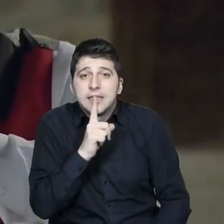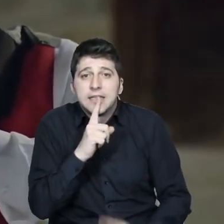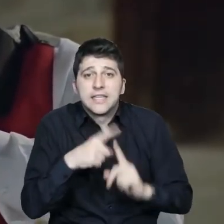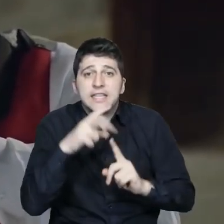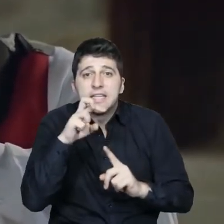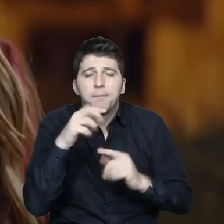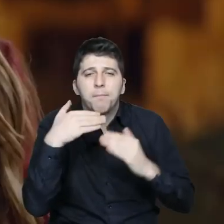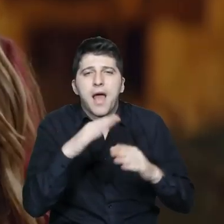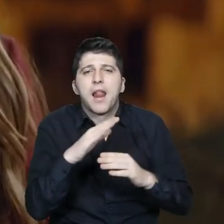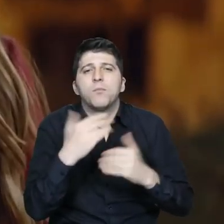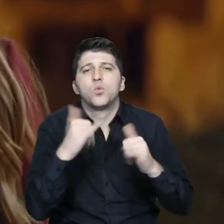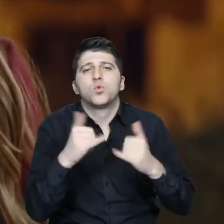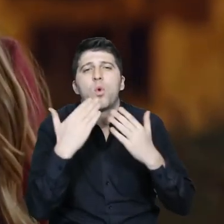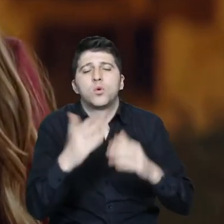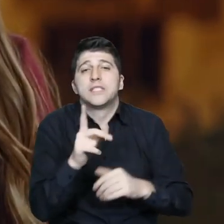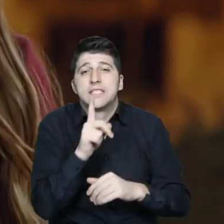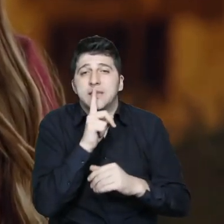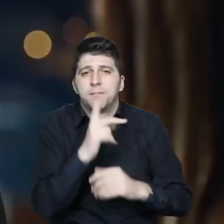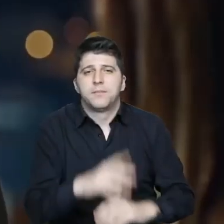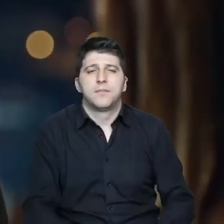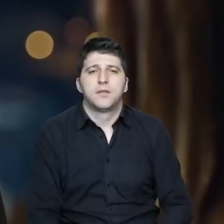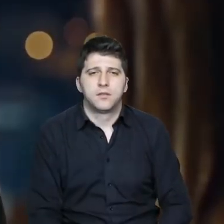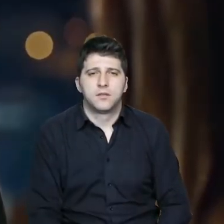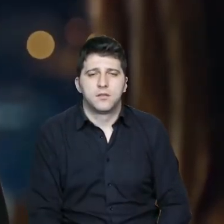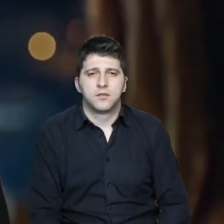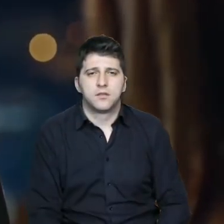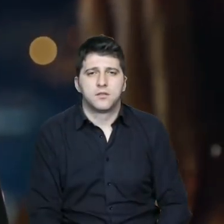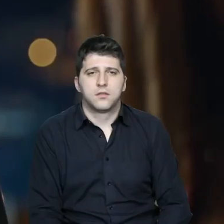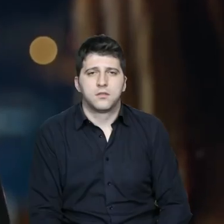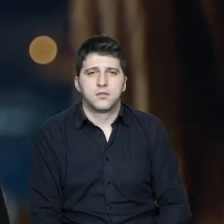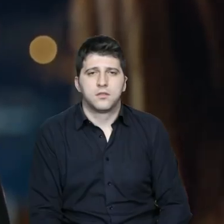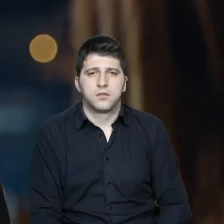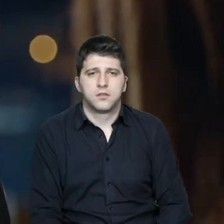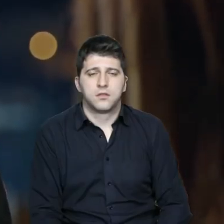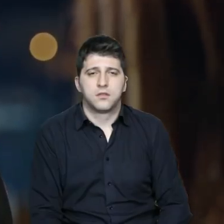tıp bayramı kutlu olsun yengem. Konuşmasın diye sus işareti yapıyor.